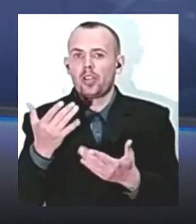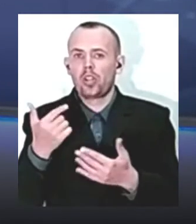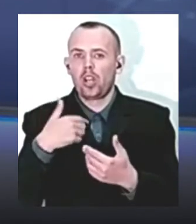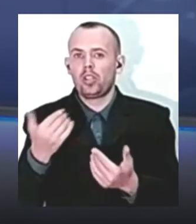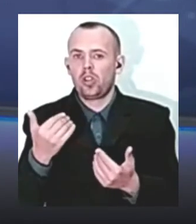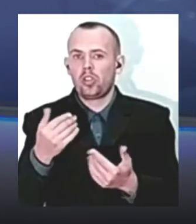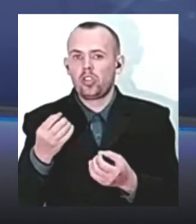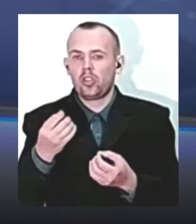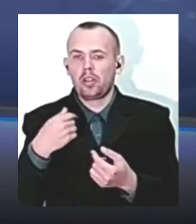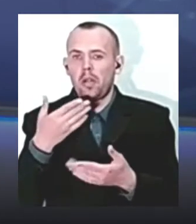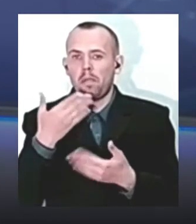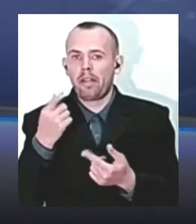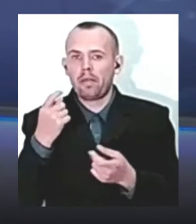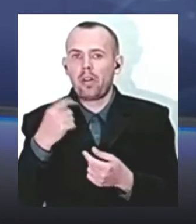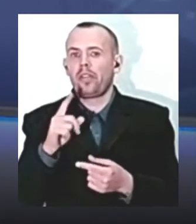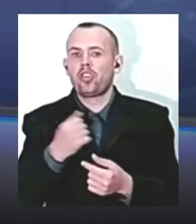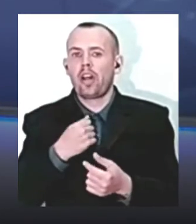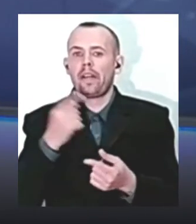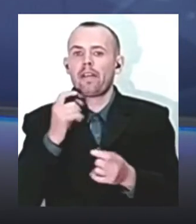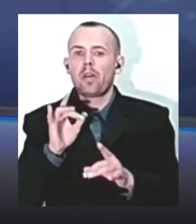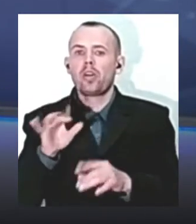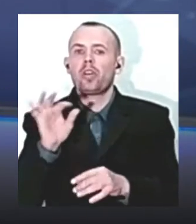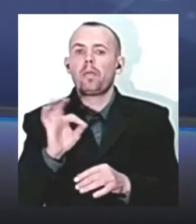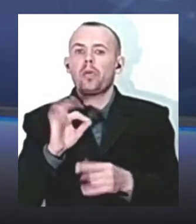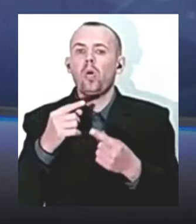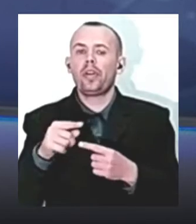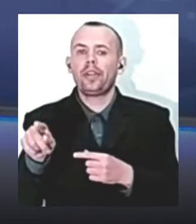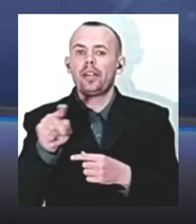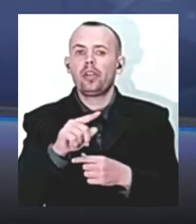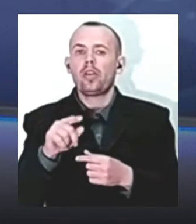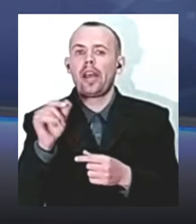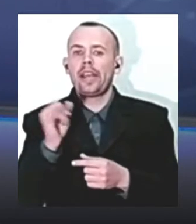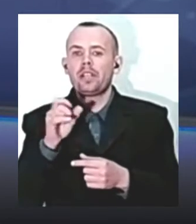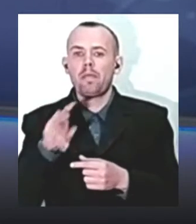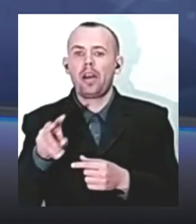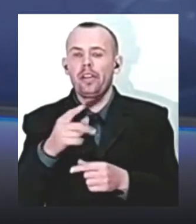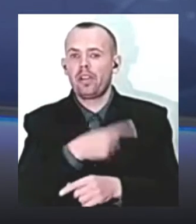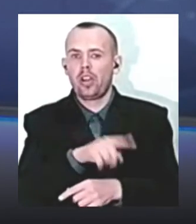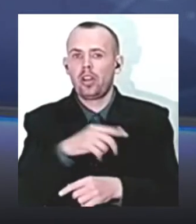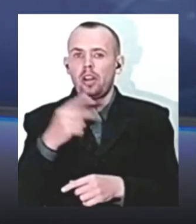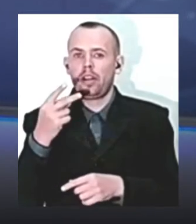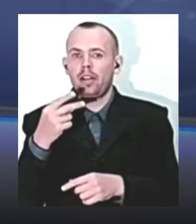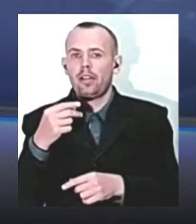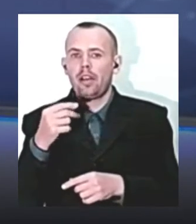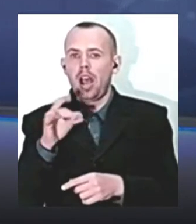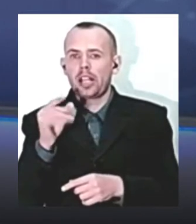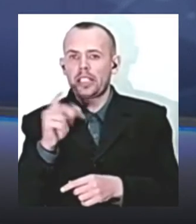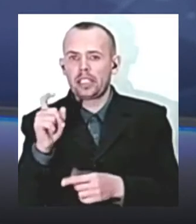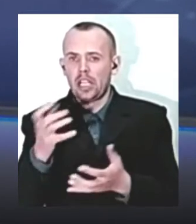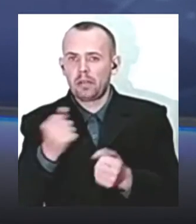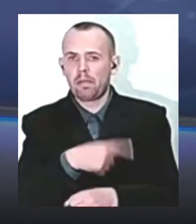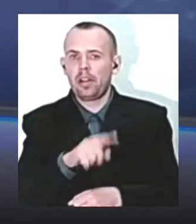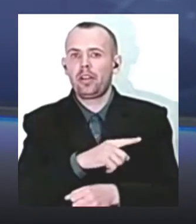мене, на жаль, інформації. По півдню в Ізмаїлі дві лікарні, в Арцизі приймає лікарня,